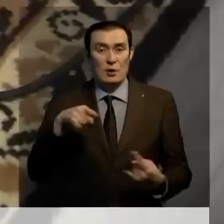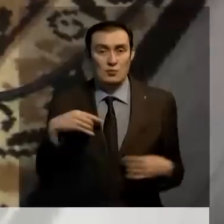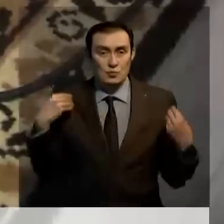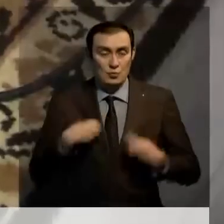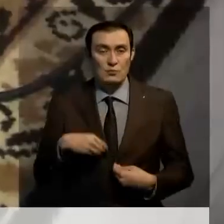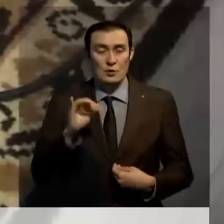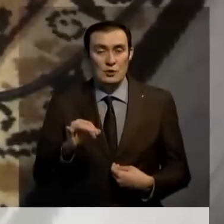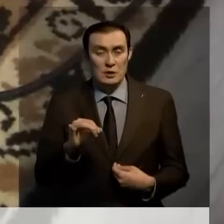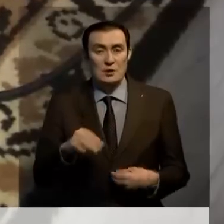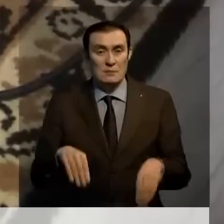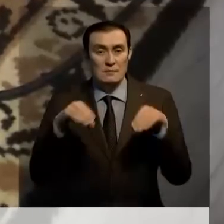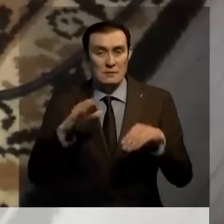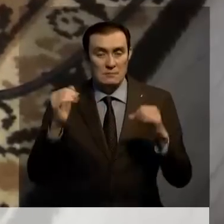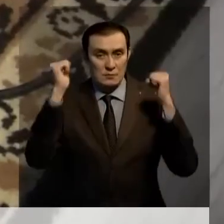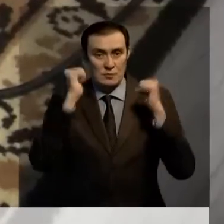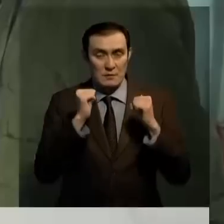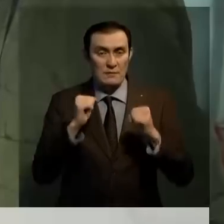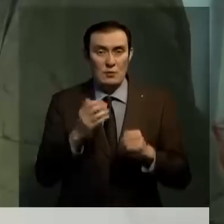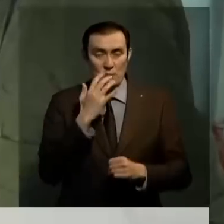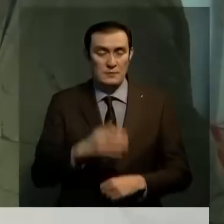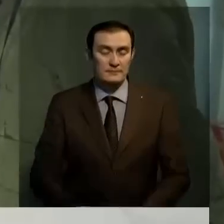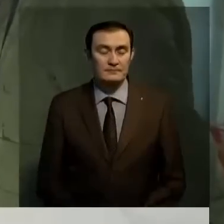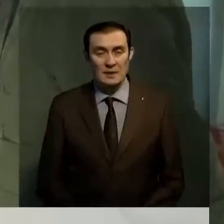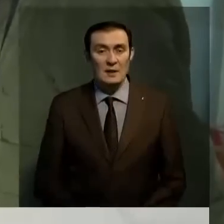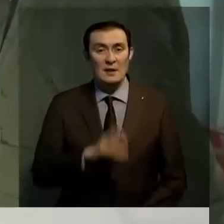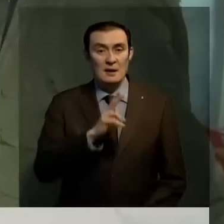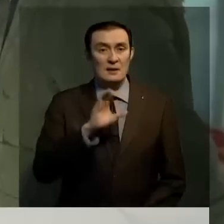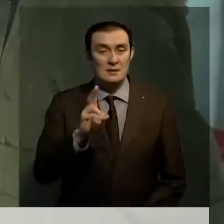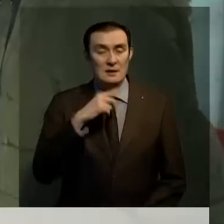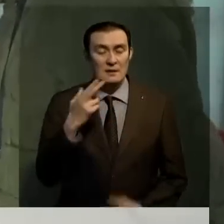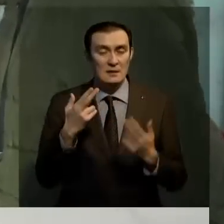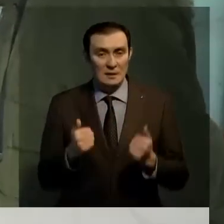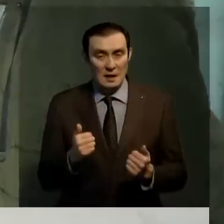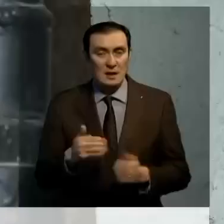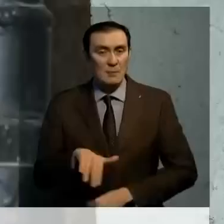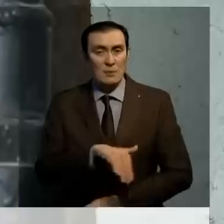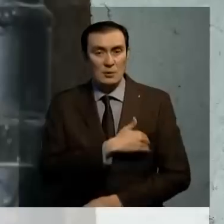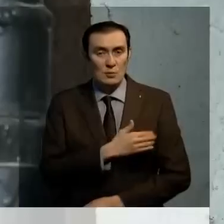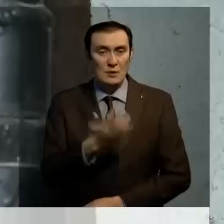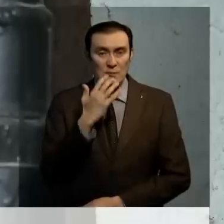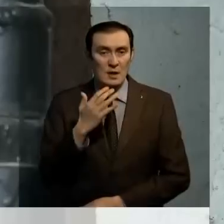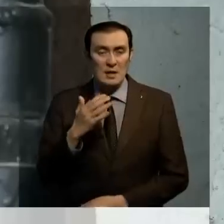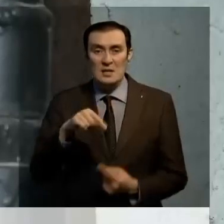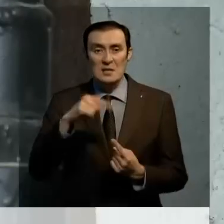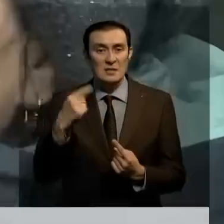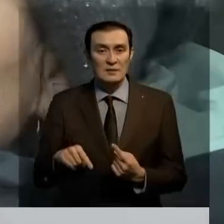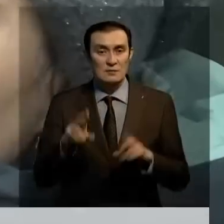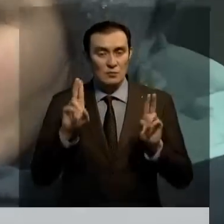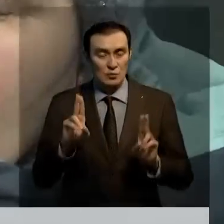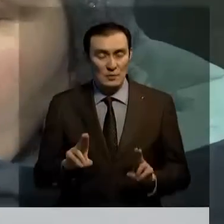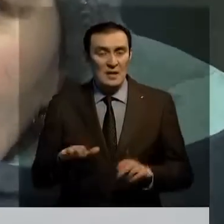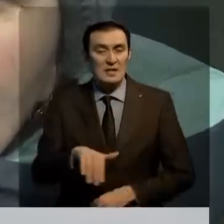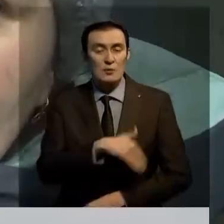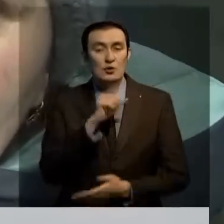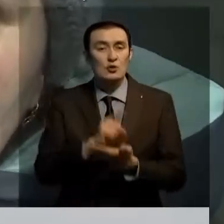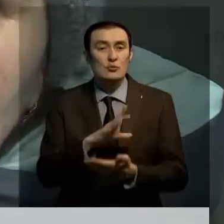даже с башлыком на голове и одеяло теплое. В КСК подтверждают, температура подачи тепла нормам не соответствует.